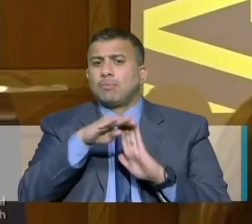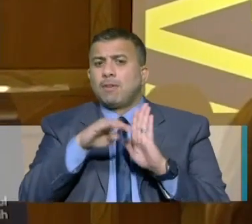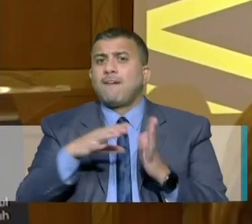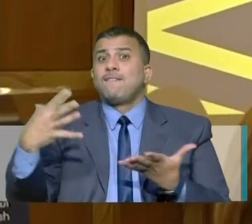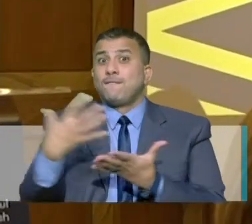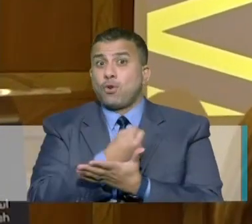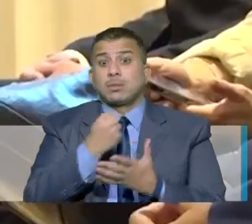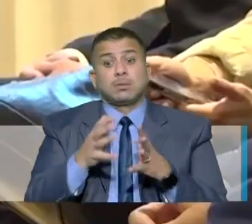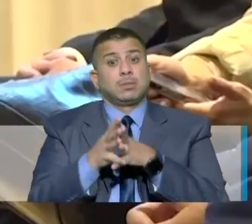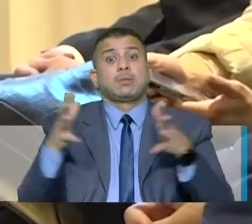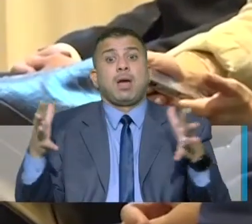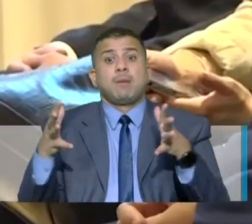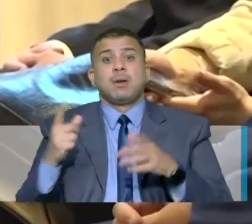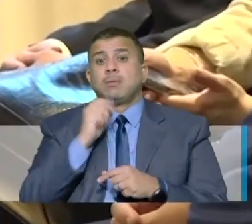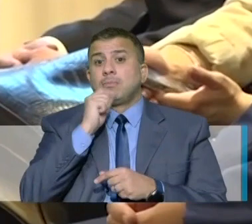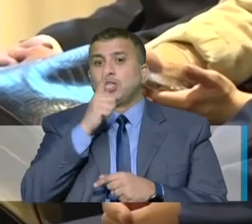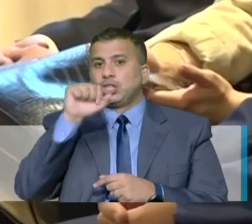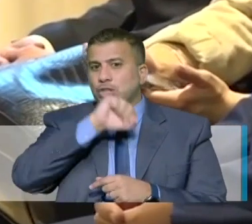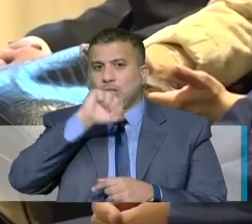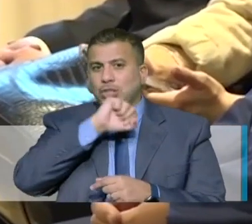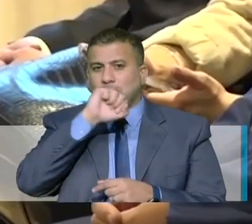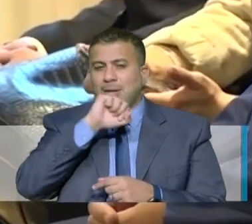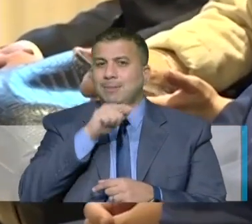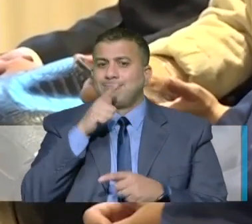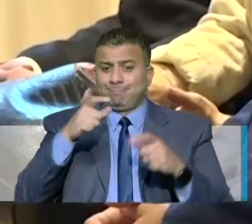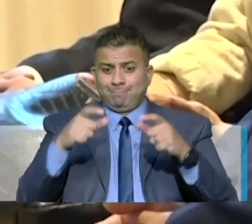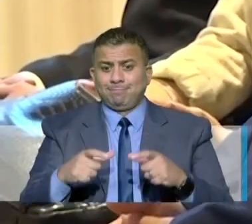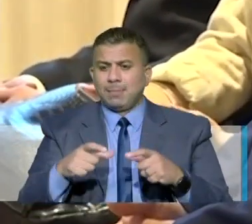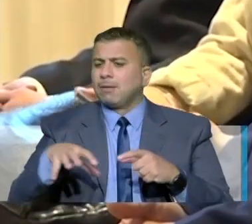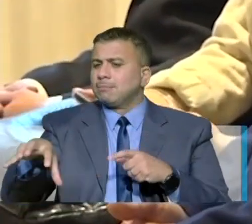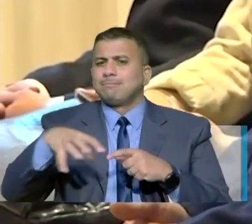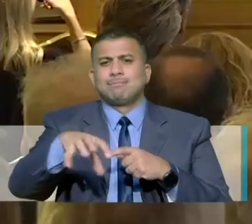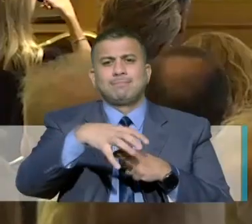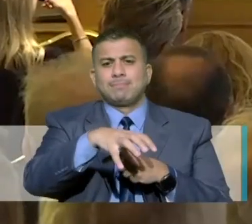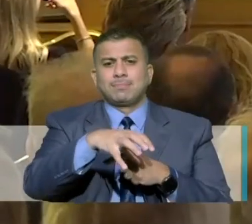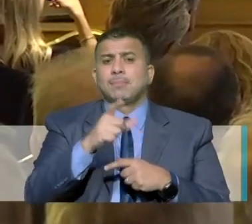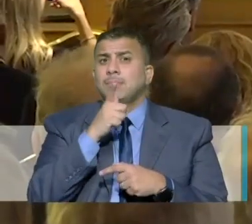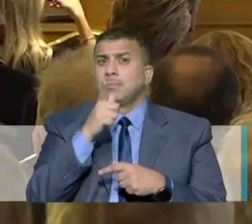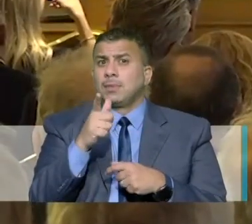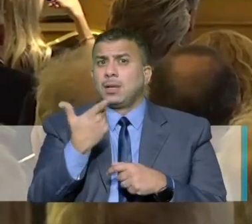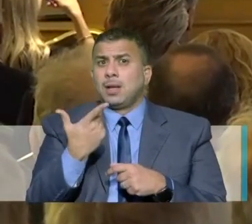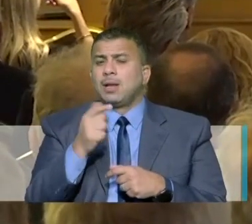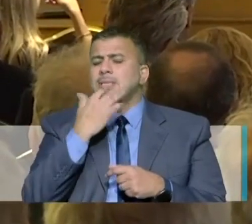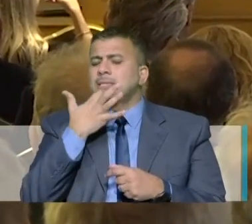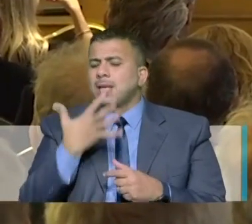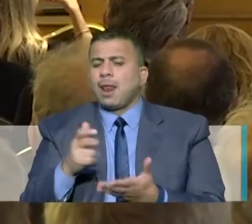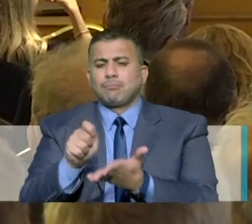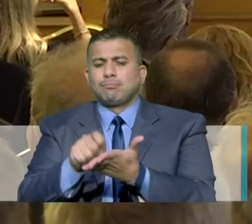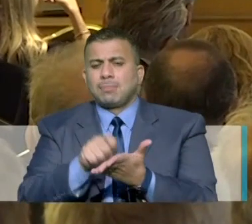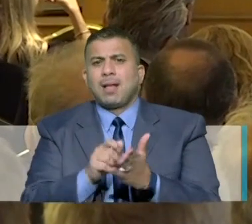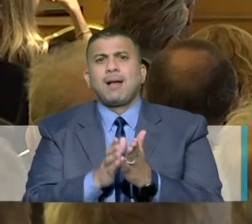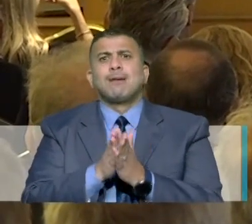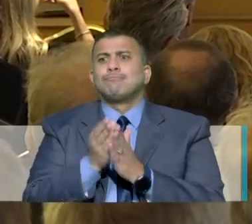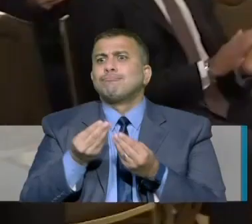والفرص الضخمة التي تتيحها الإمارة في مختلف القطاعات، فضلا عن التسهيلات